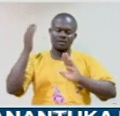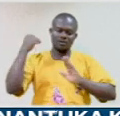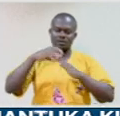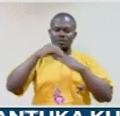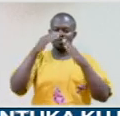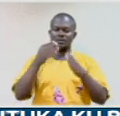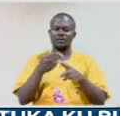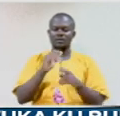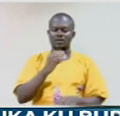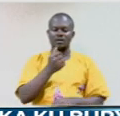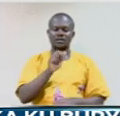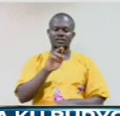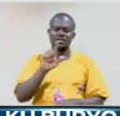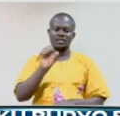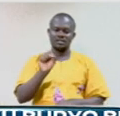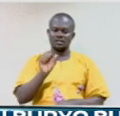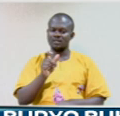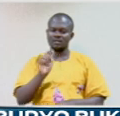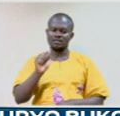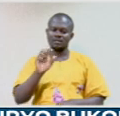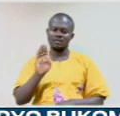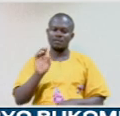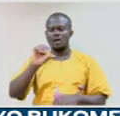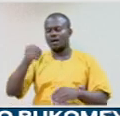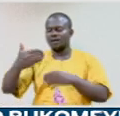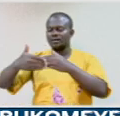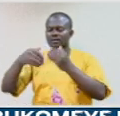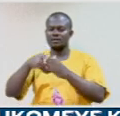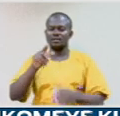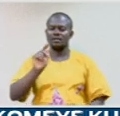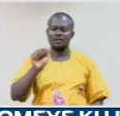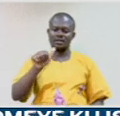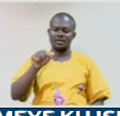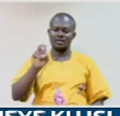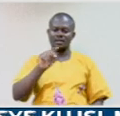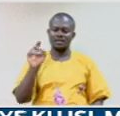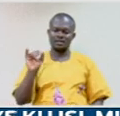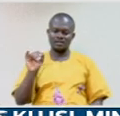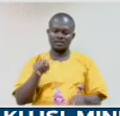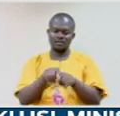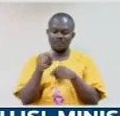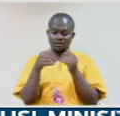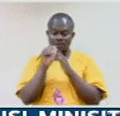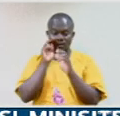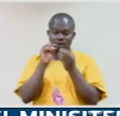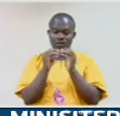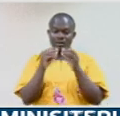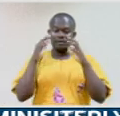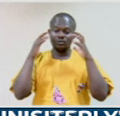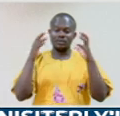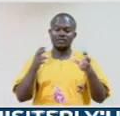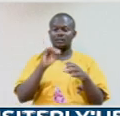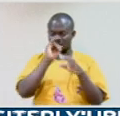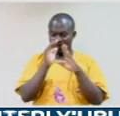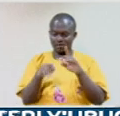burugumesitiri w'iyo komine Charles Kagabo. Indi komine bituranye komine ya Kayenzi naho tuhasanga umubare munini w'Abatutsi bishwe